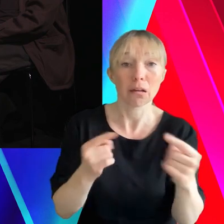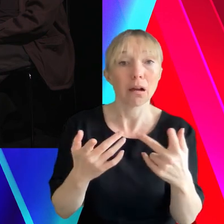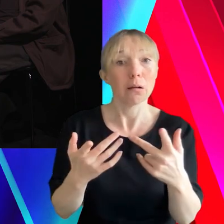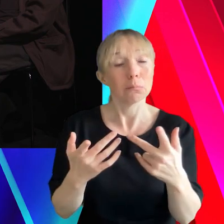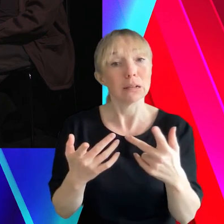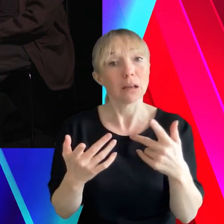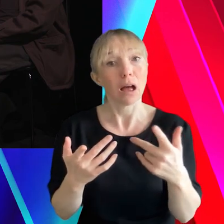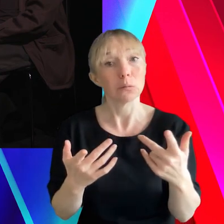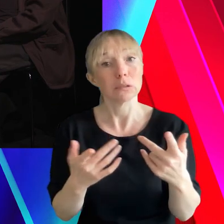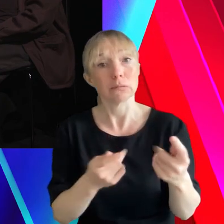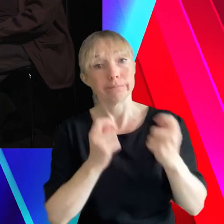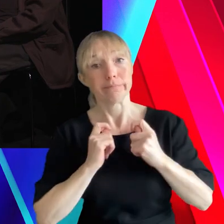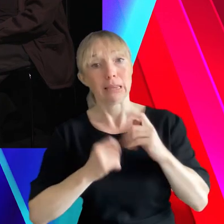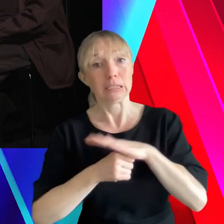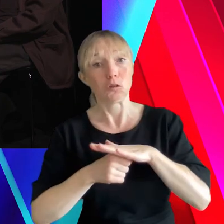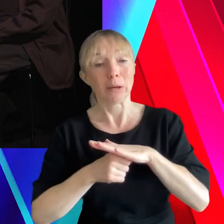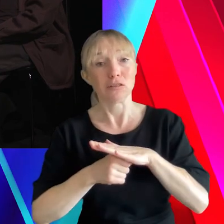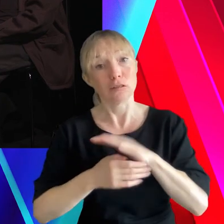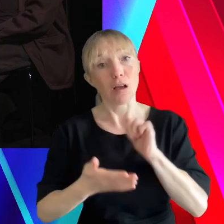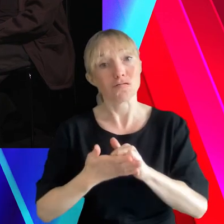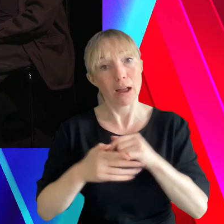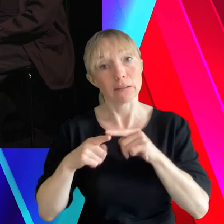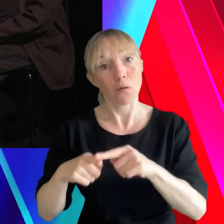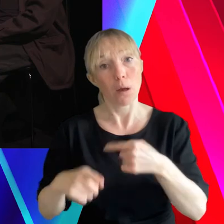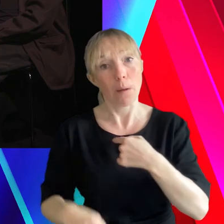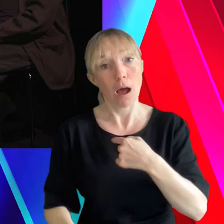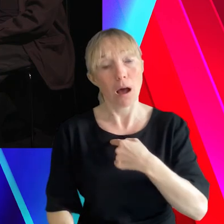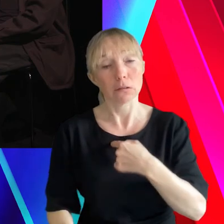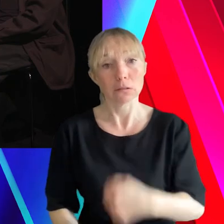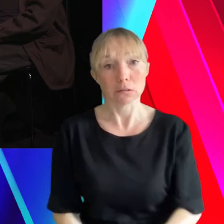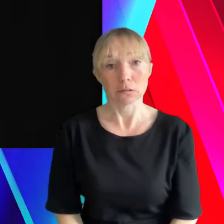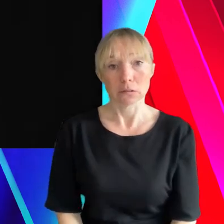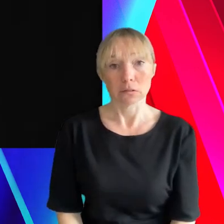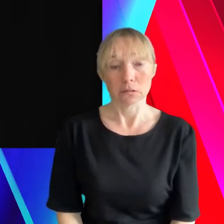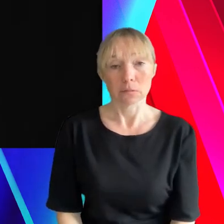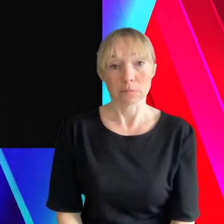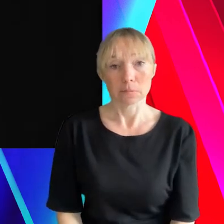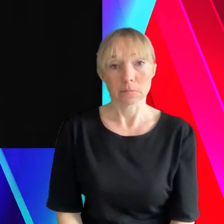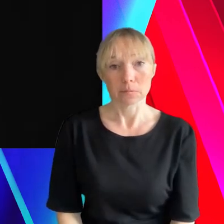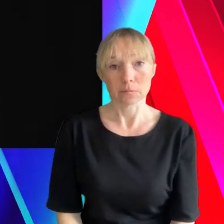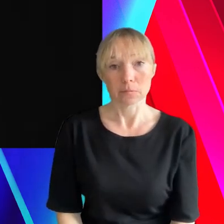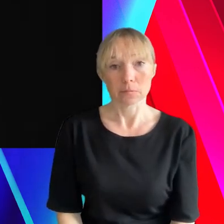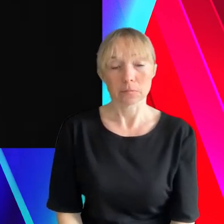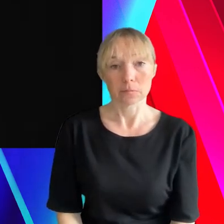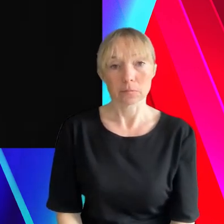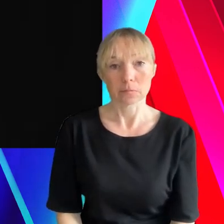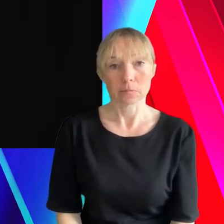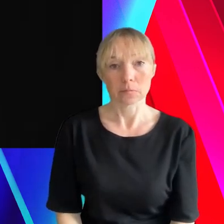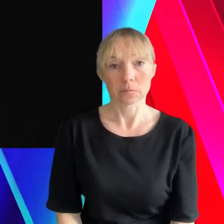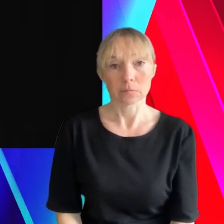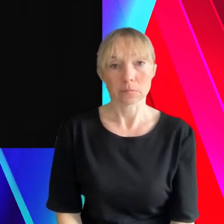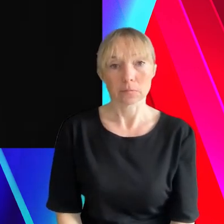follow what my heart told me to do. موقعی که تصاویر اون نمایش اومد از لندن من می‌دیدم